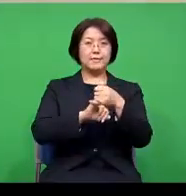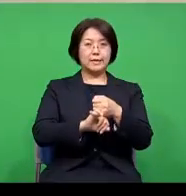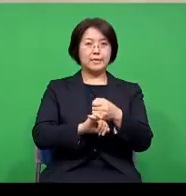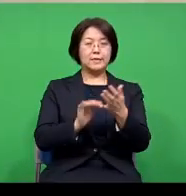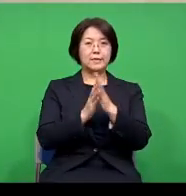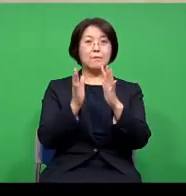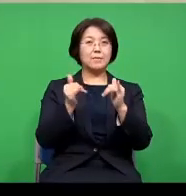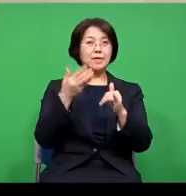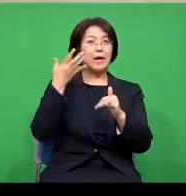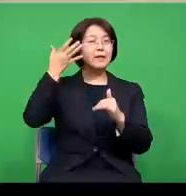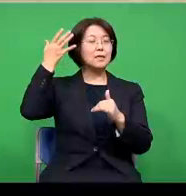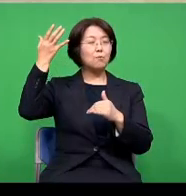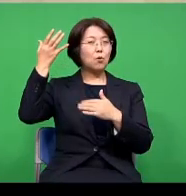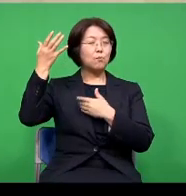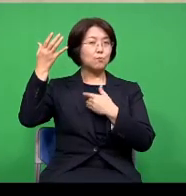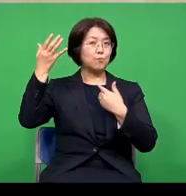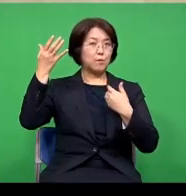県民が希望が持てる、